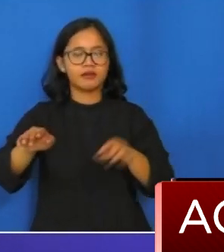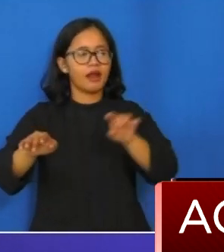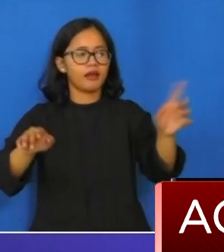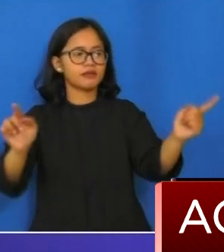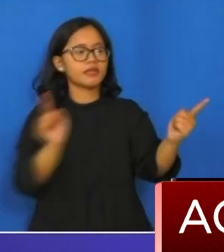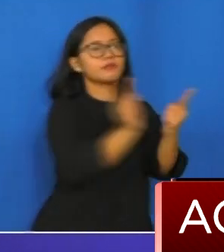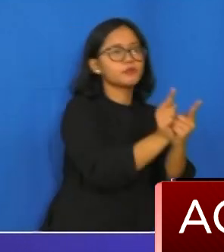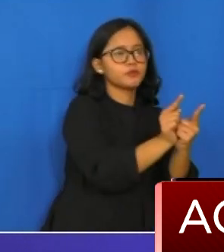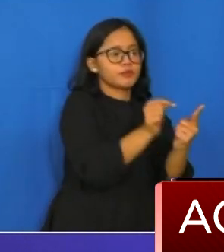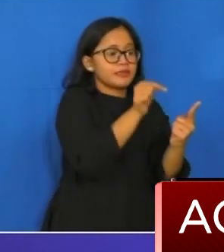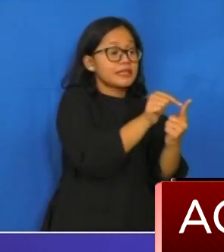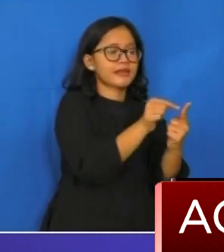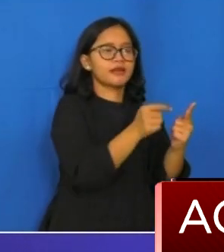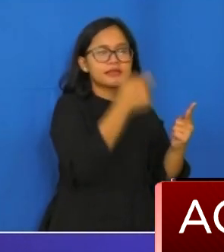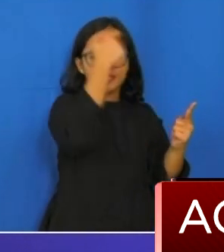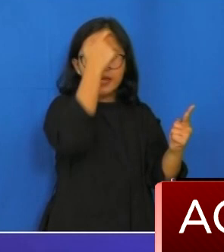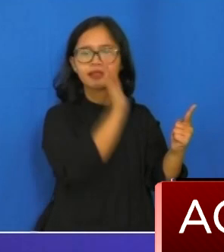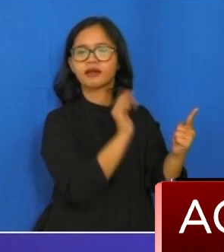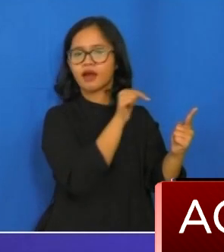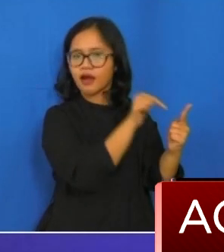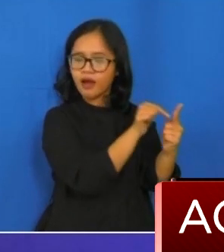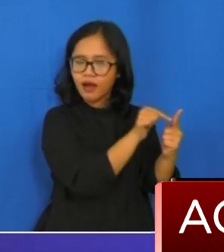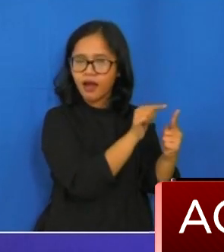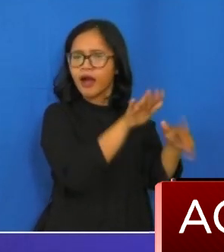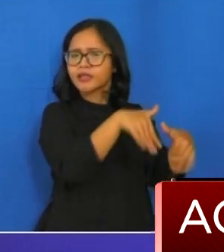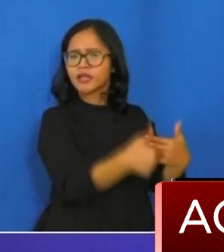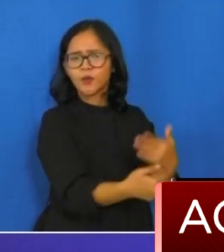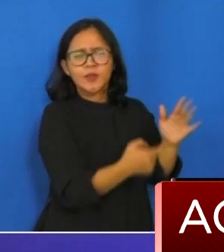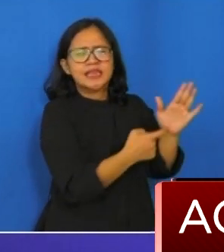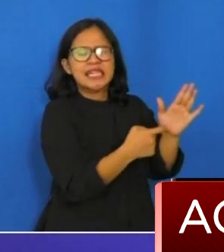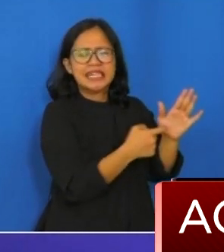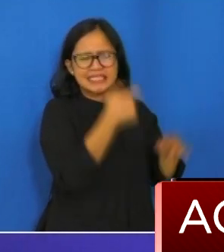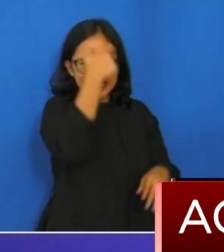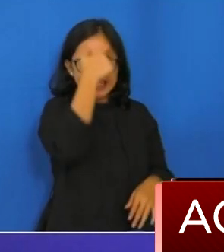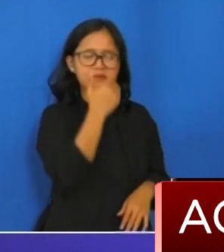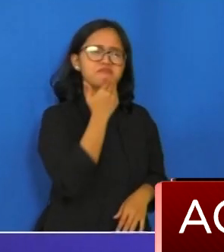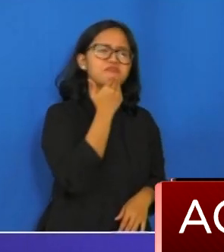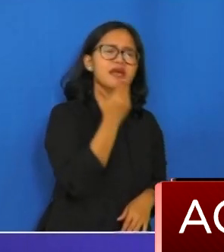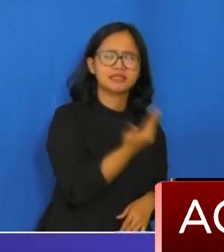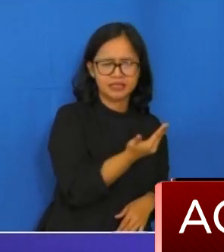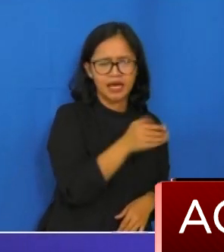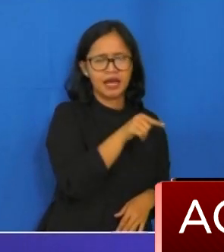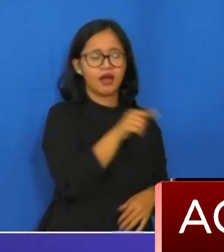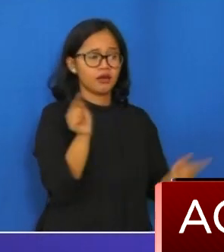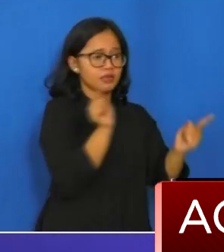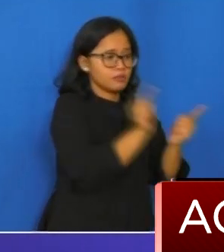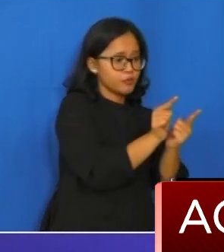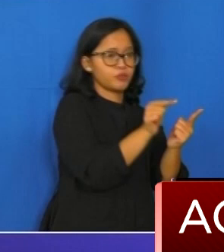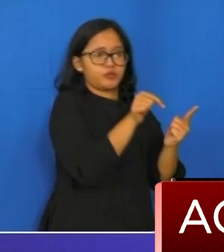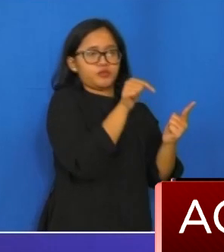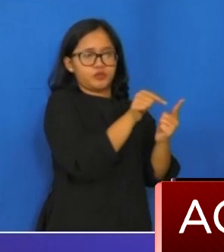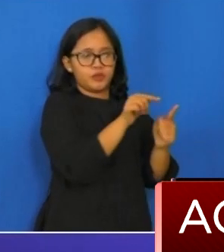dekat dengan orang tanpa gejala atau orang dengan gejala ringan saat di kendaraan Hai